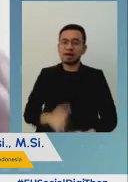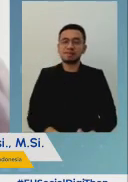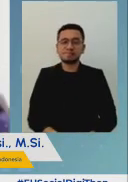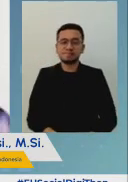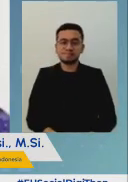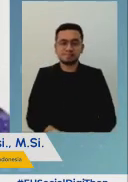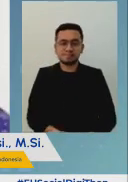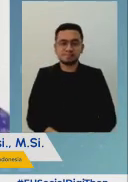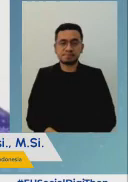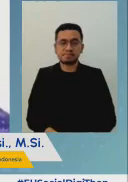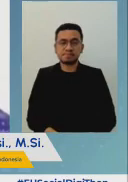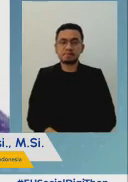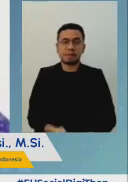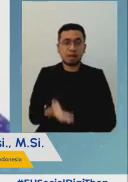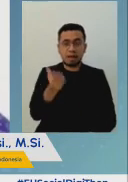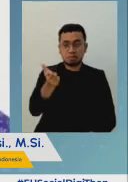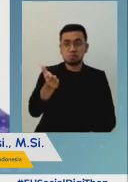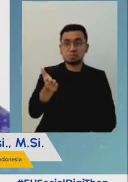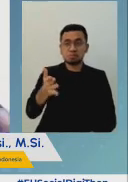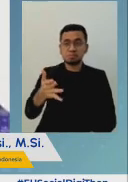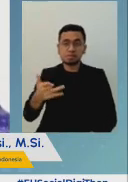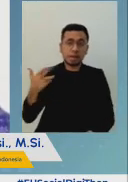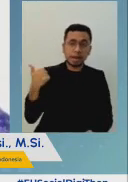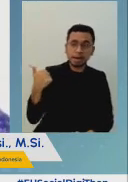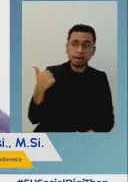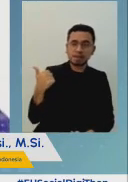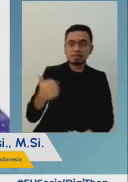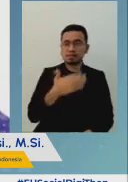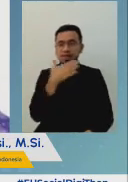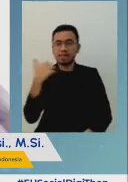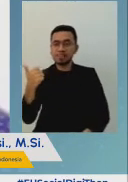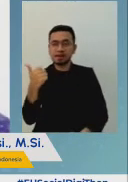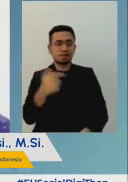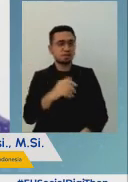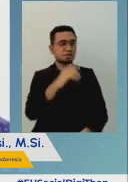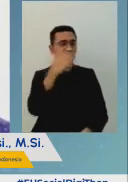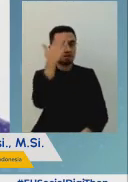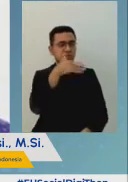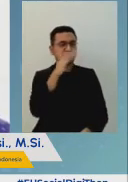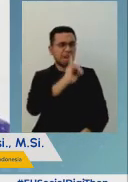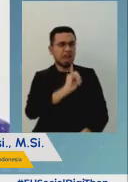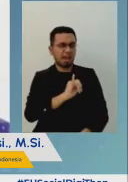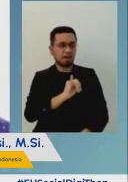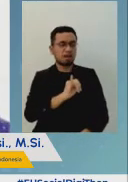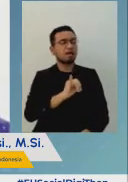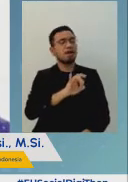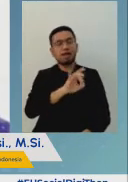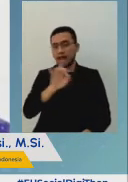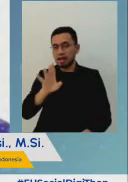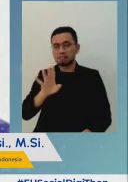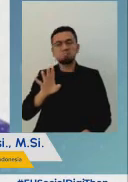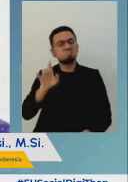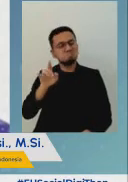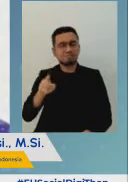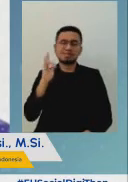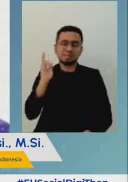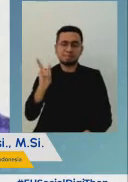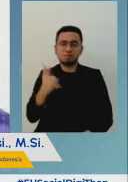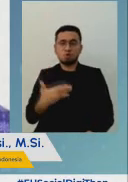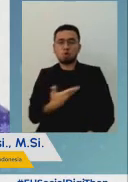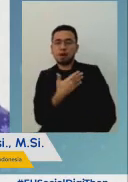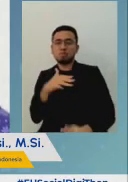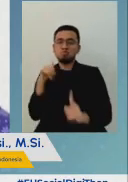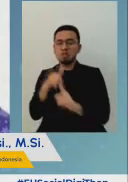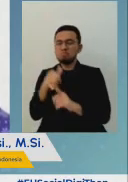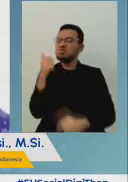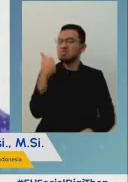kamu keren, mau kamu jelek, mau kamu kayak apapun, bisa kok menjadi korban cyberbullying gitu. Jadi